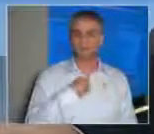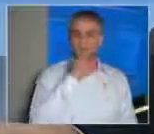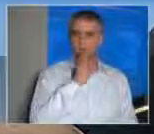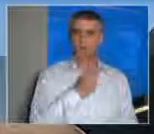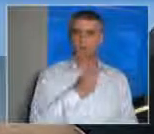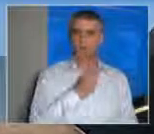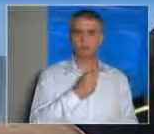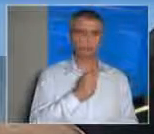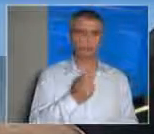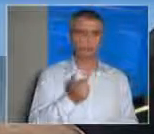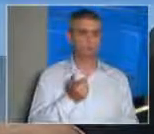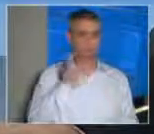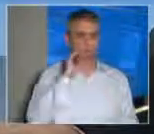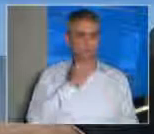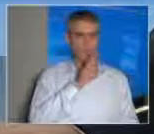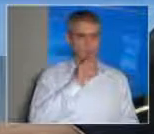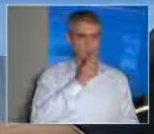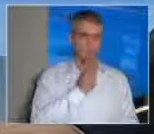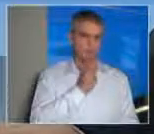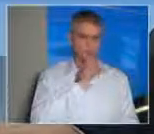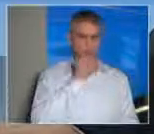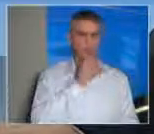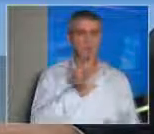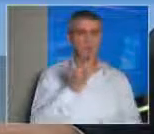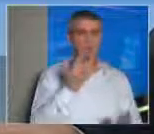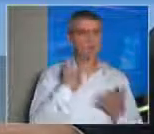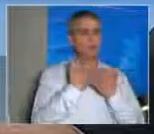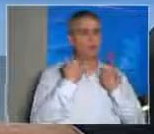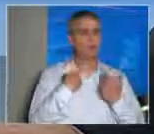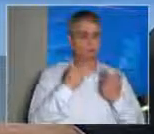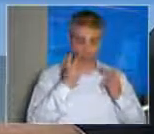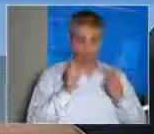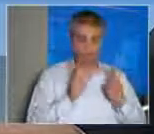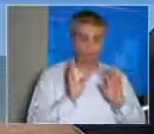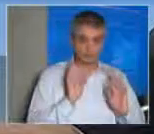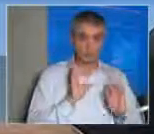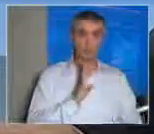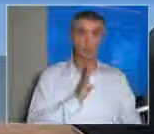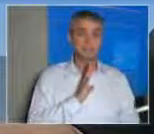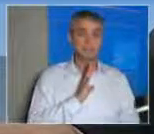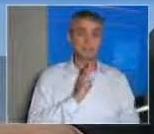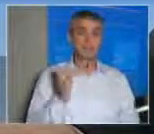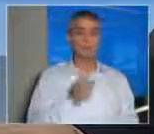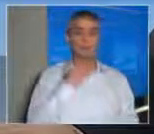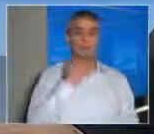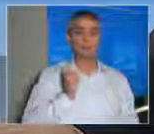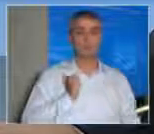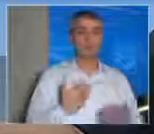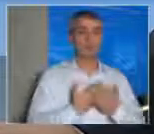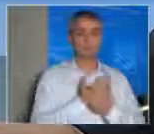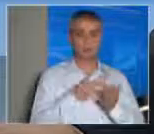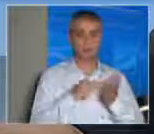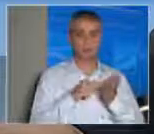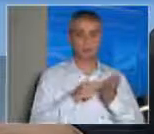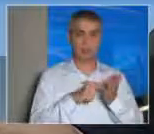אותך, לא אז התכוונו לדבר, אבל אולי בכל זאת תסברי את אוזנינו. יש באמת סכנה למינויו של דובר צהל החדש גיל מסינג